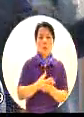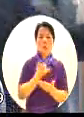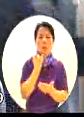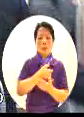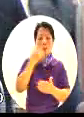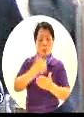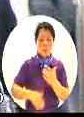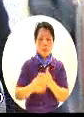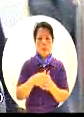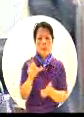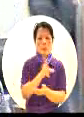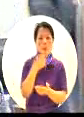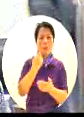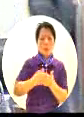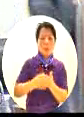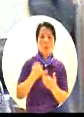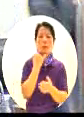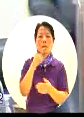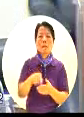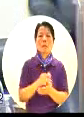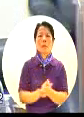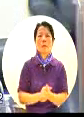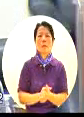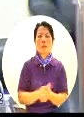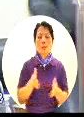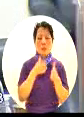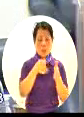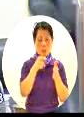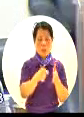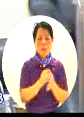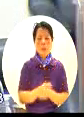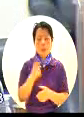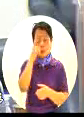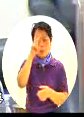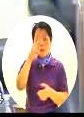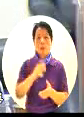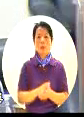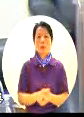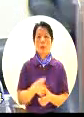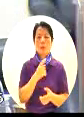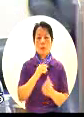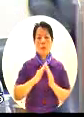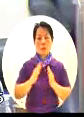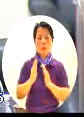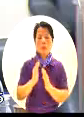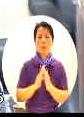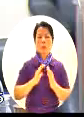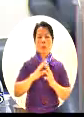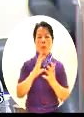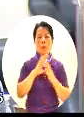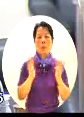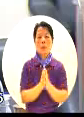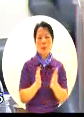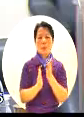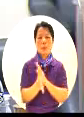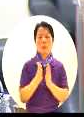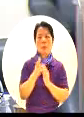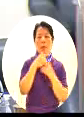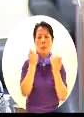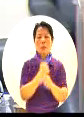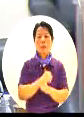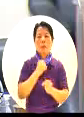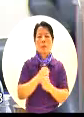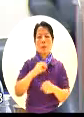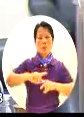少我们的借款啊，所以这方面啊哈，这方面我希望事务团队哈能够做一